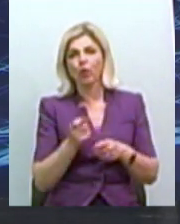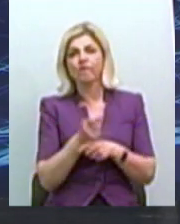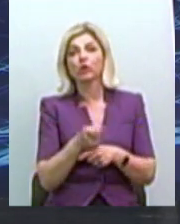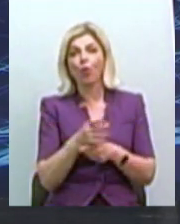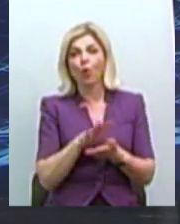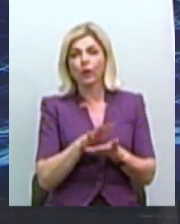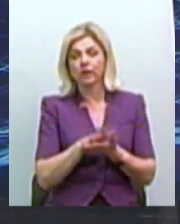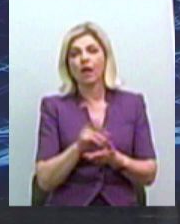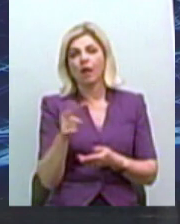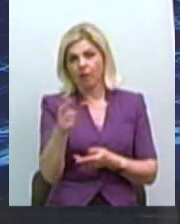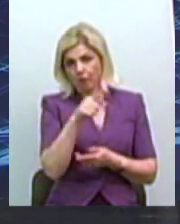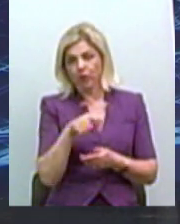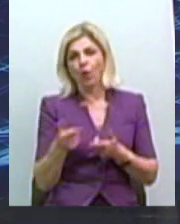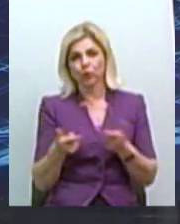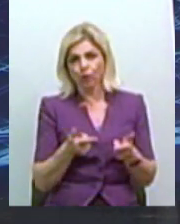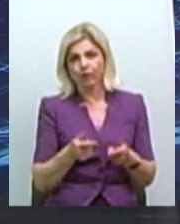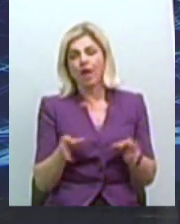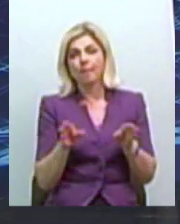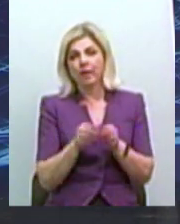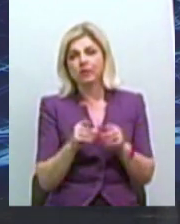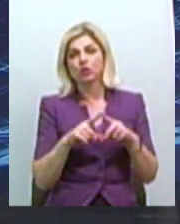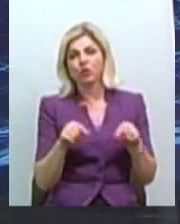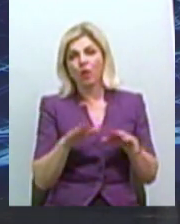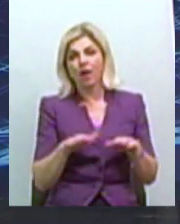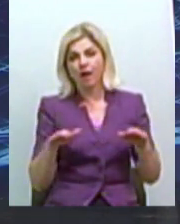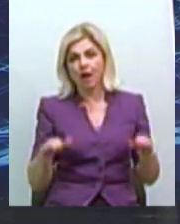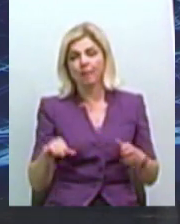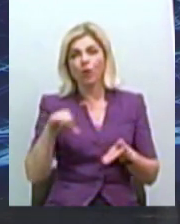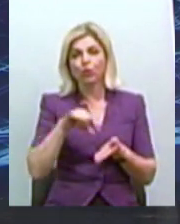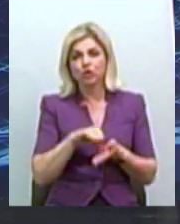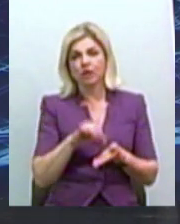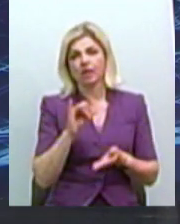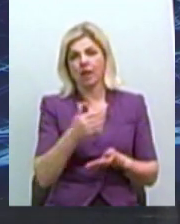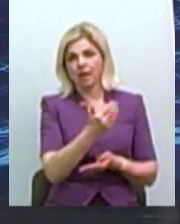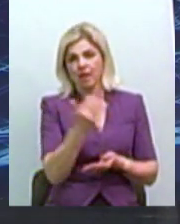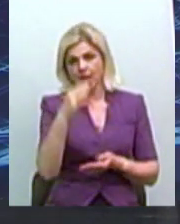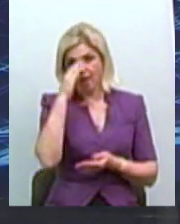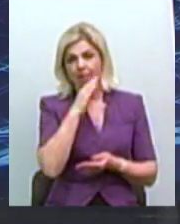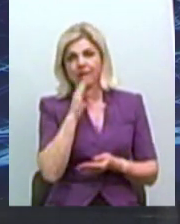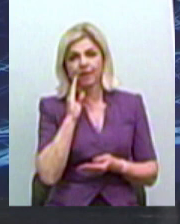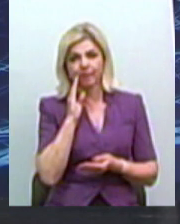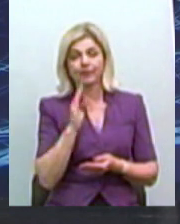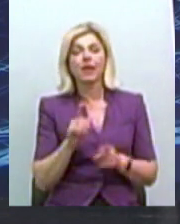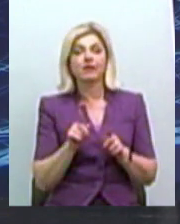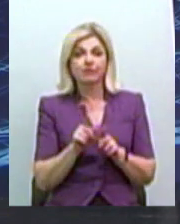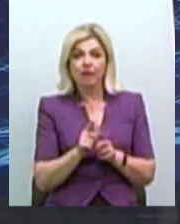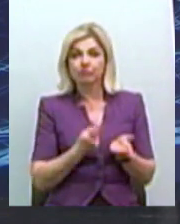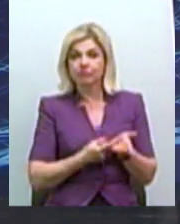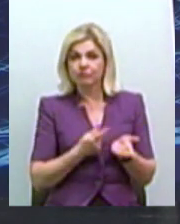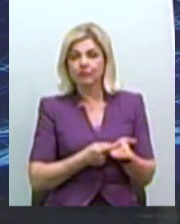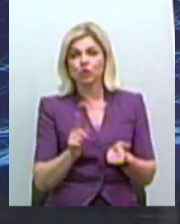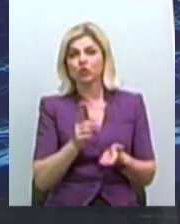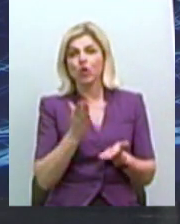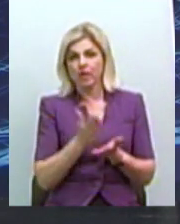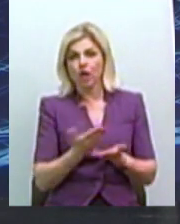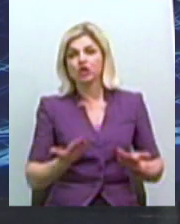готові. Разом з нашими школярами в цьому процесі приймають активну участь і їх батьки. То це свідчить про те, що вже і